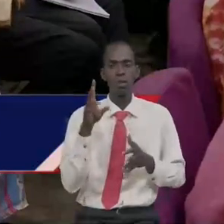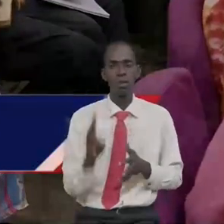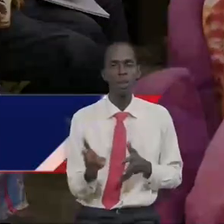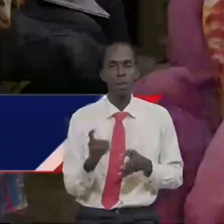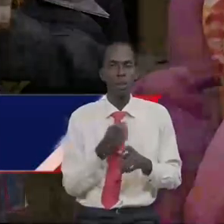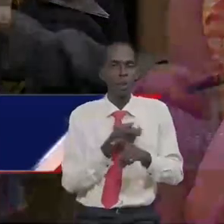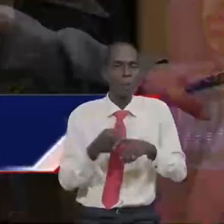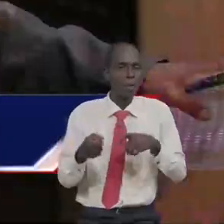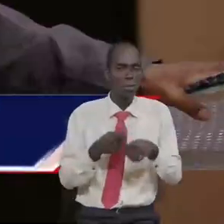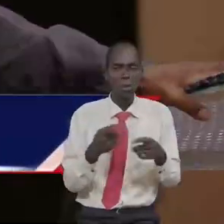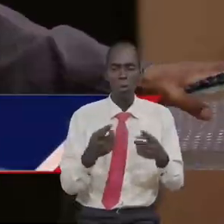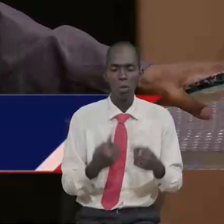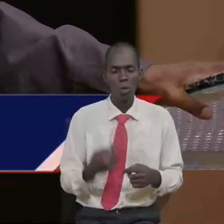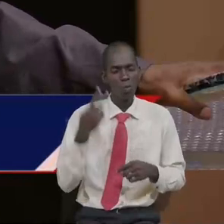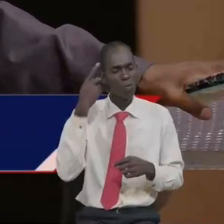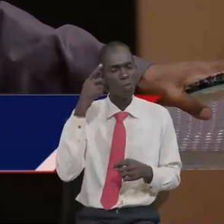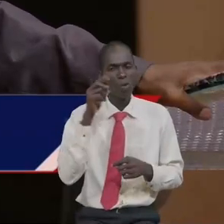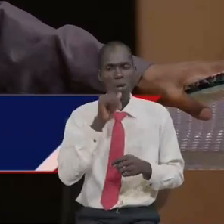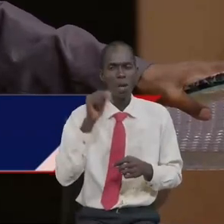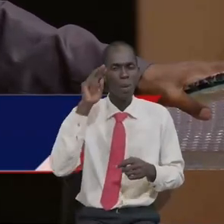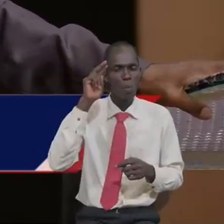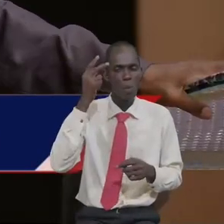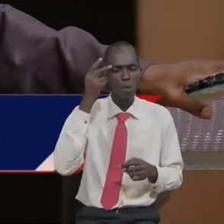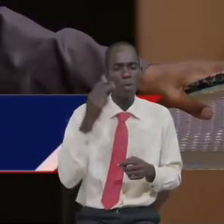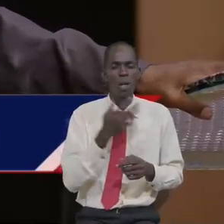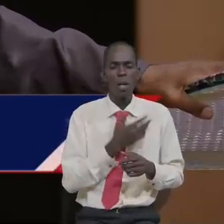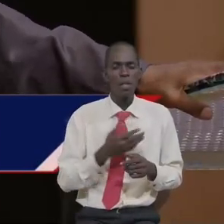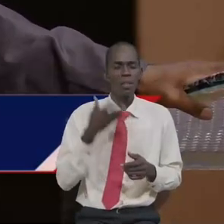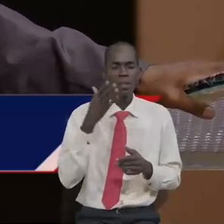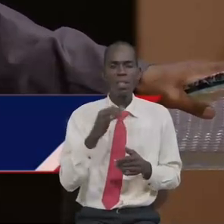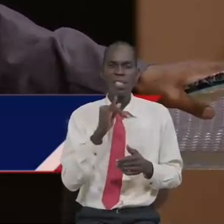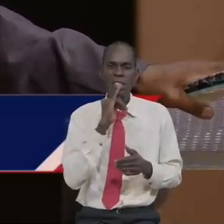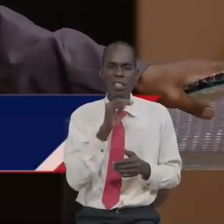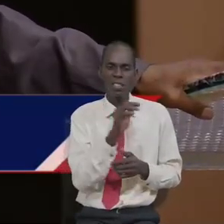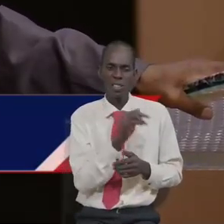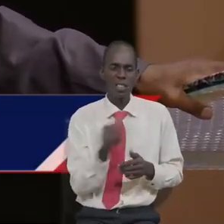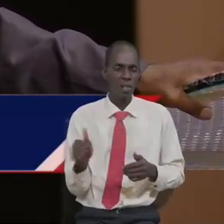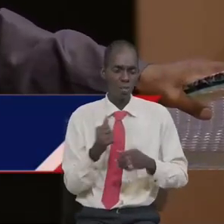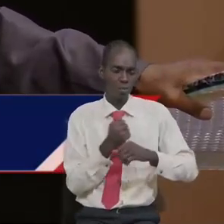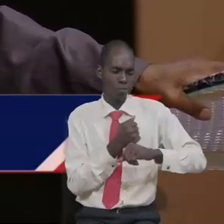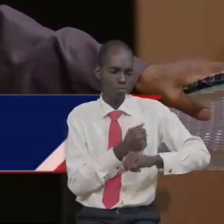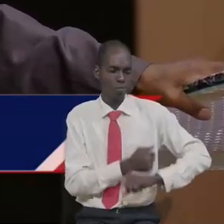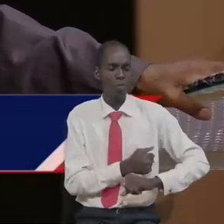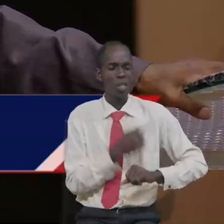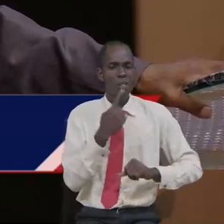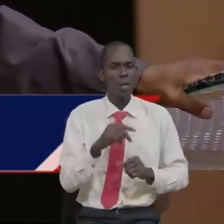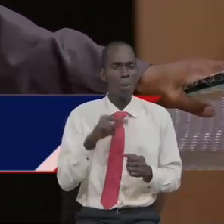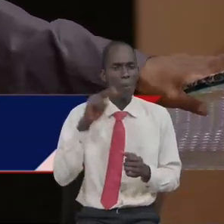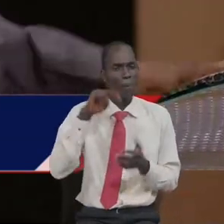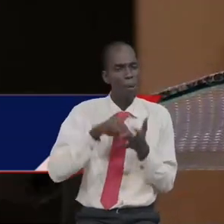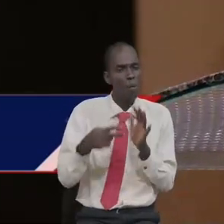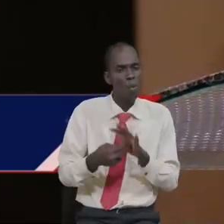vient, il y a la persévérance et puis il y a la préservation. L'objectif de cette persévérance et de